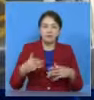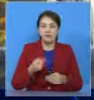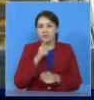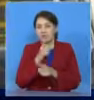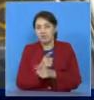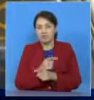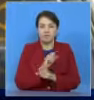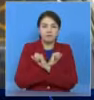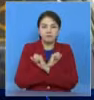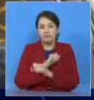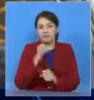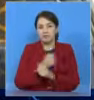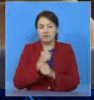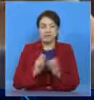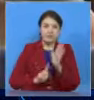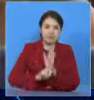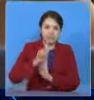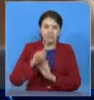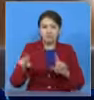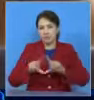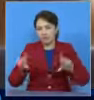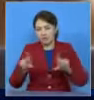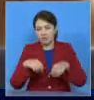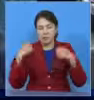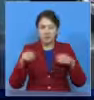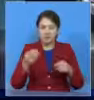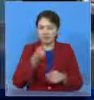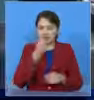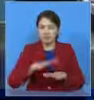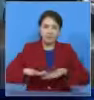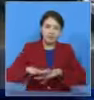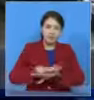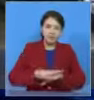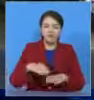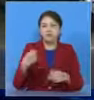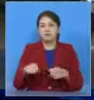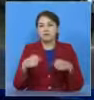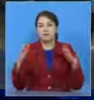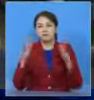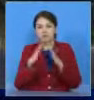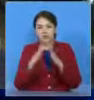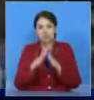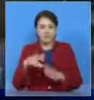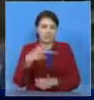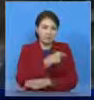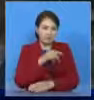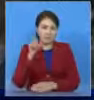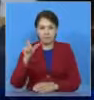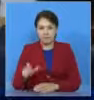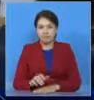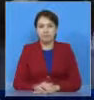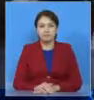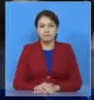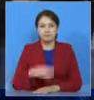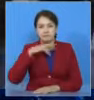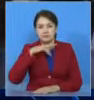когда в выходные дни возобновят работу предприятия общественного питания, рынки и торгово-развлекательные центры для вакцинированных граждан.